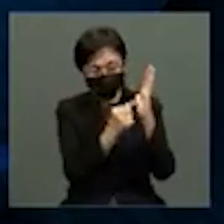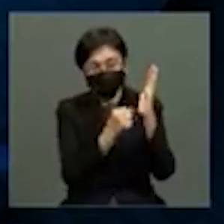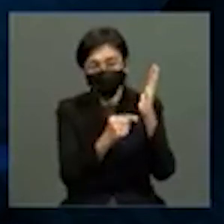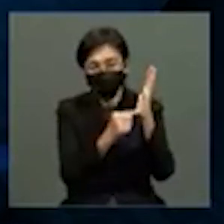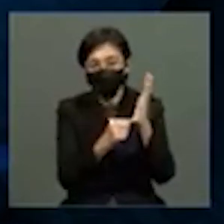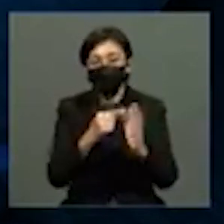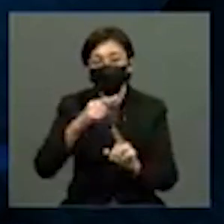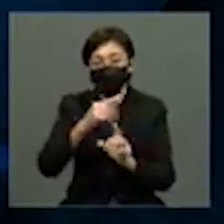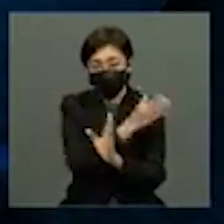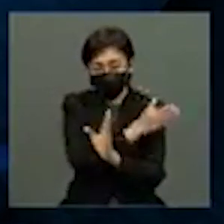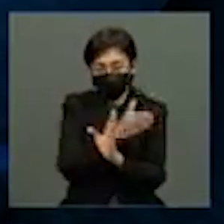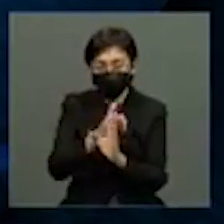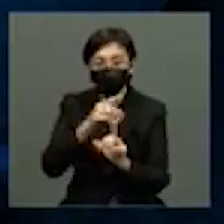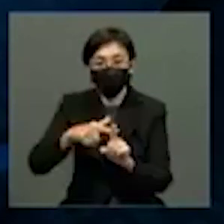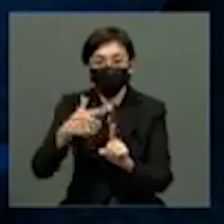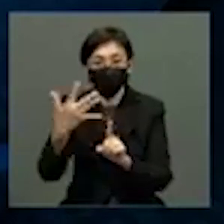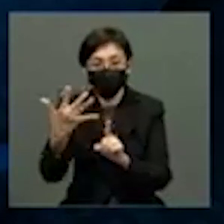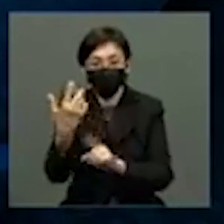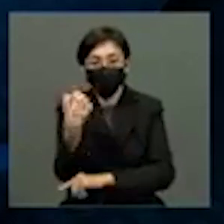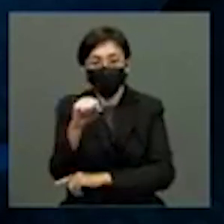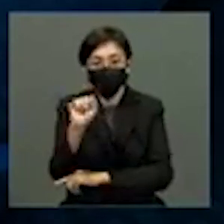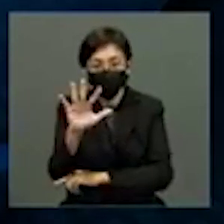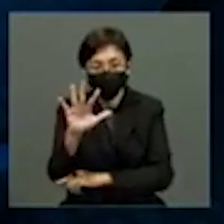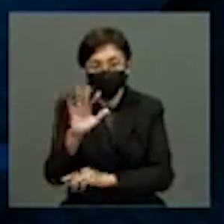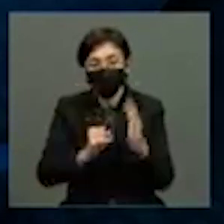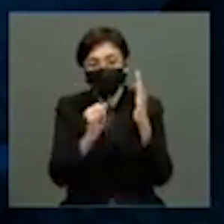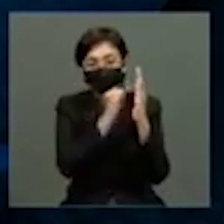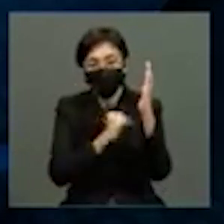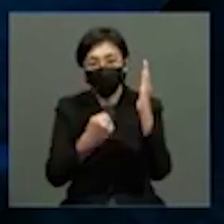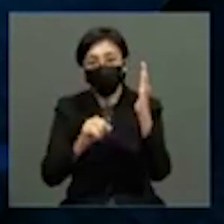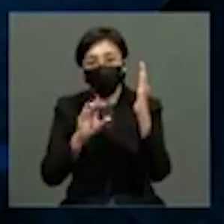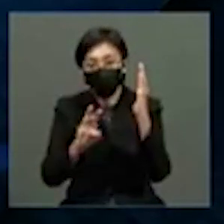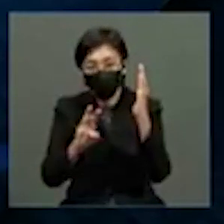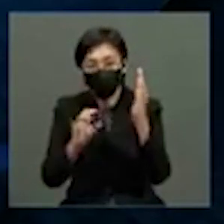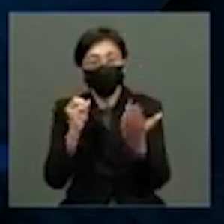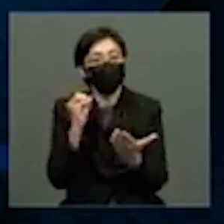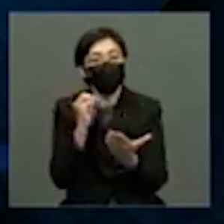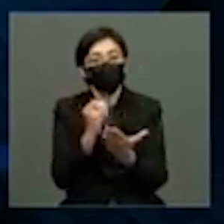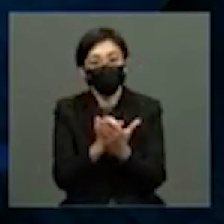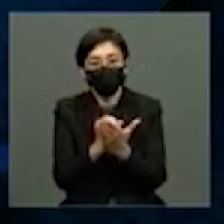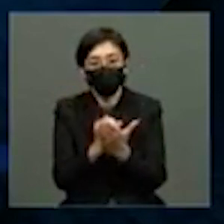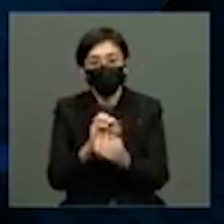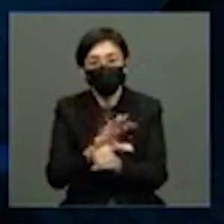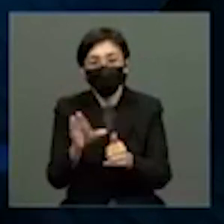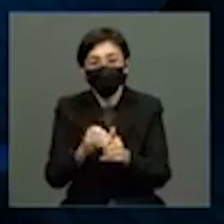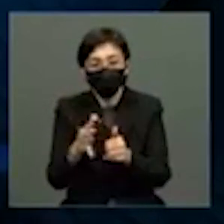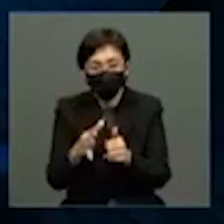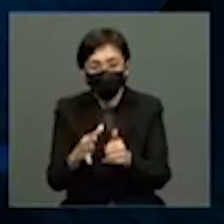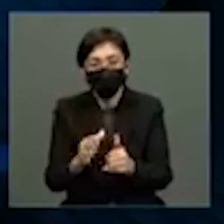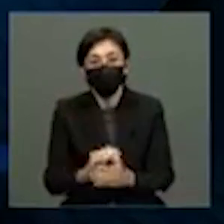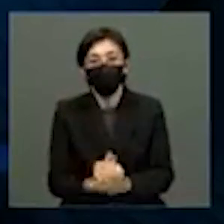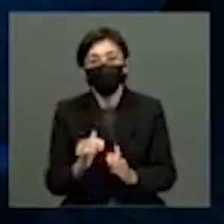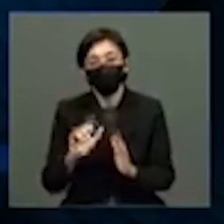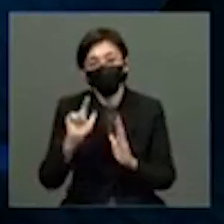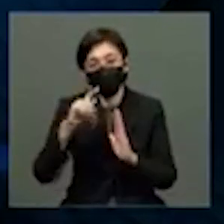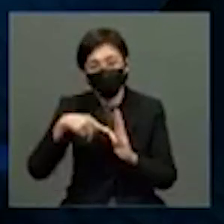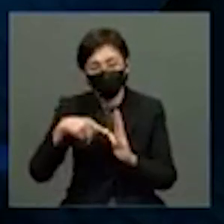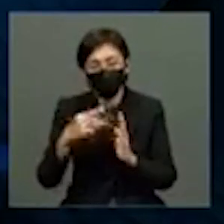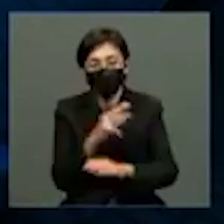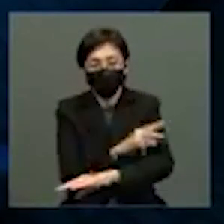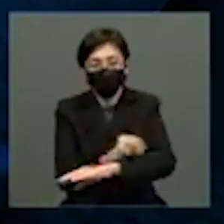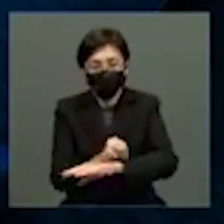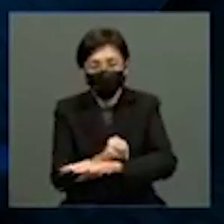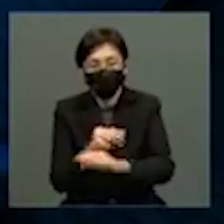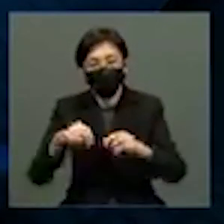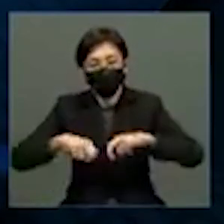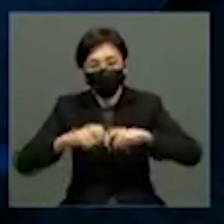ที่15นี้มี16จังหวัดที่เป็นศูนย์รายขออนุญาตเอ่ยนามครับลำพูนมหาสารคาม